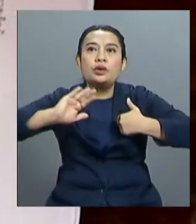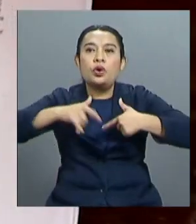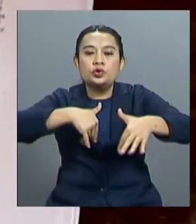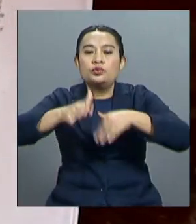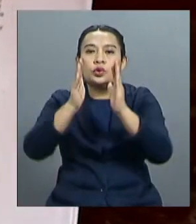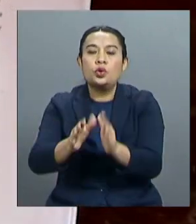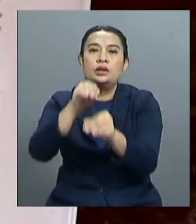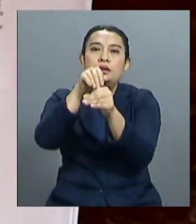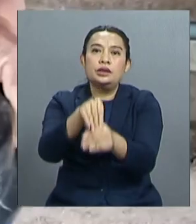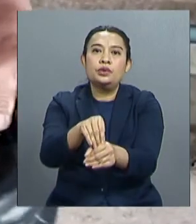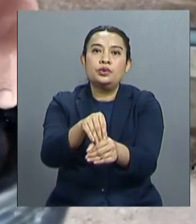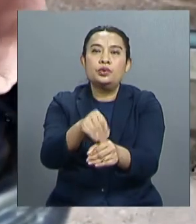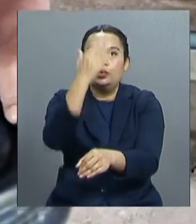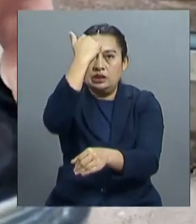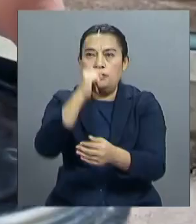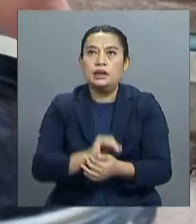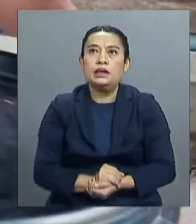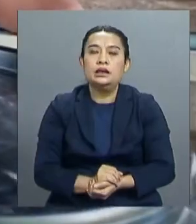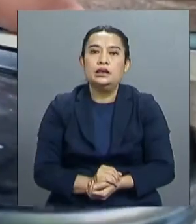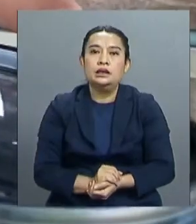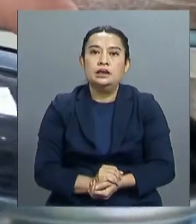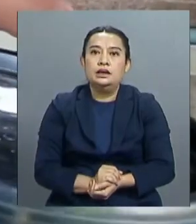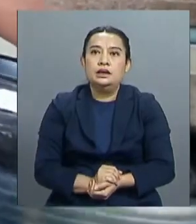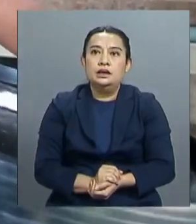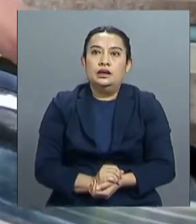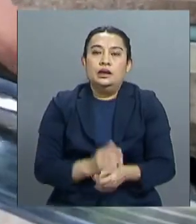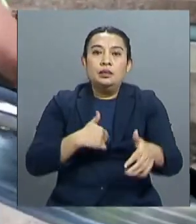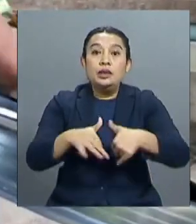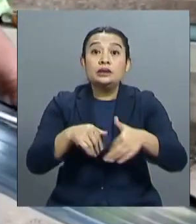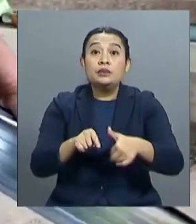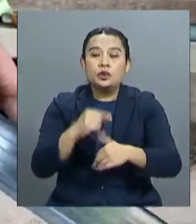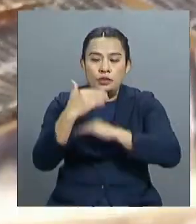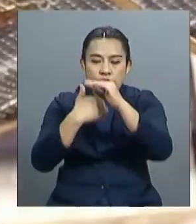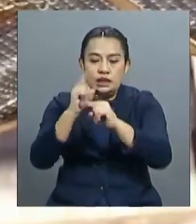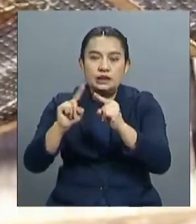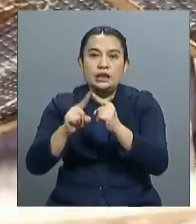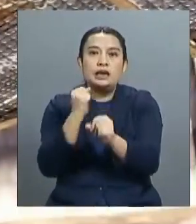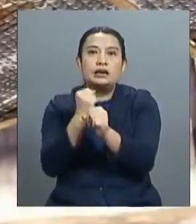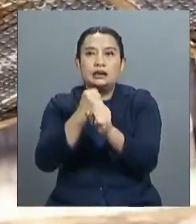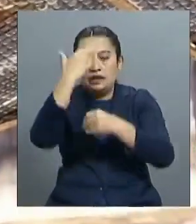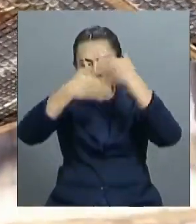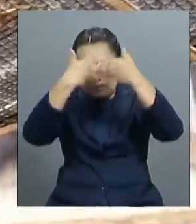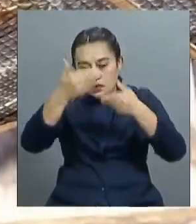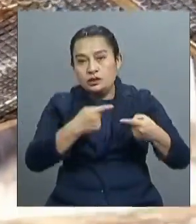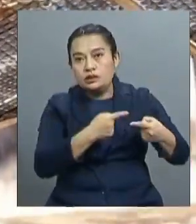พื่อเป็นการกระตุ้นให้ชุมชนมีการขับเคลื่อนกิจกรรมอย่างต่อเนื่อง